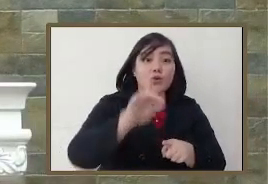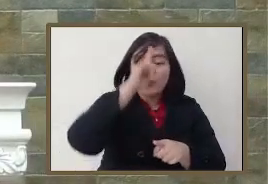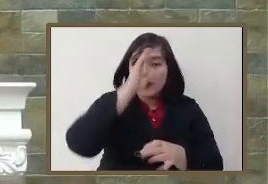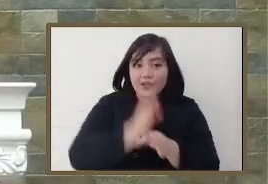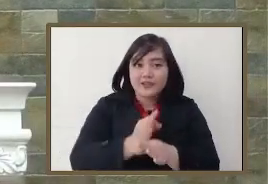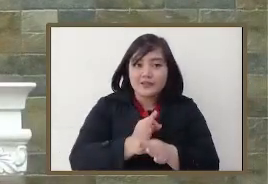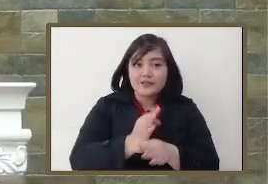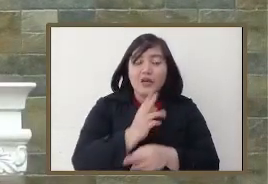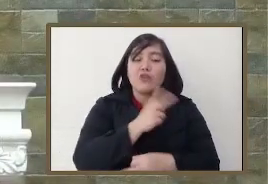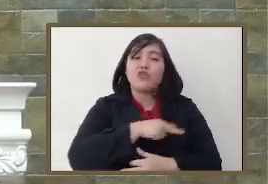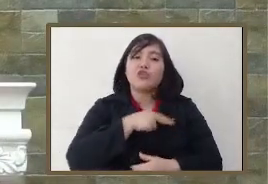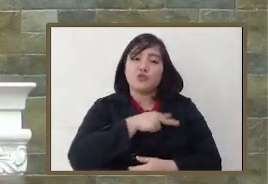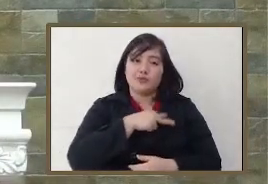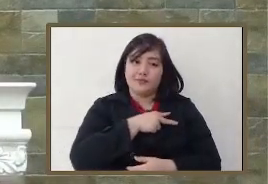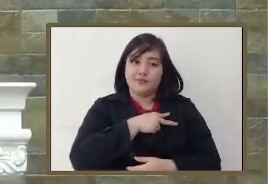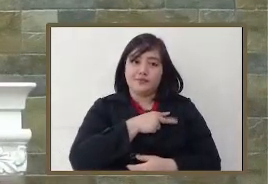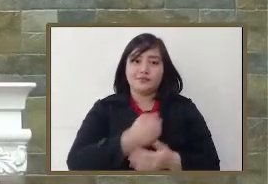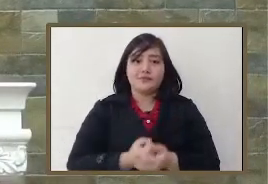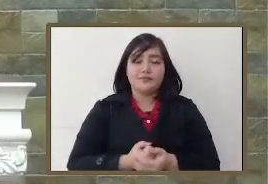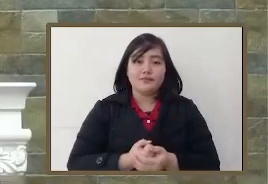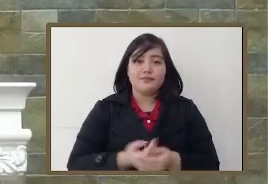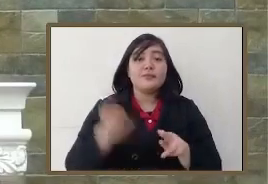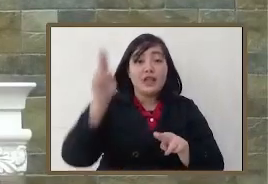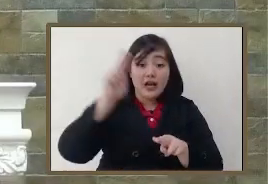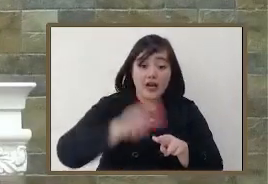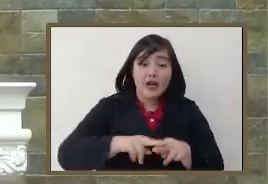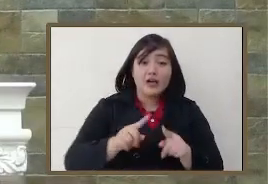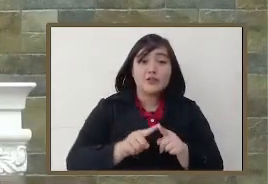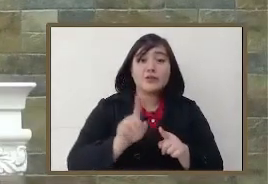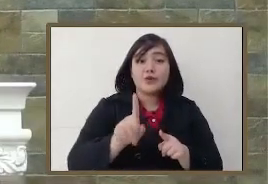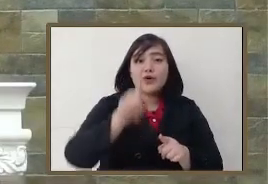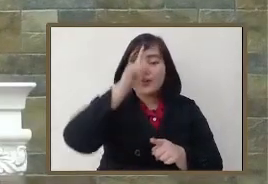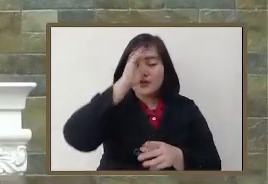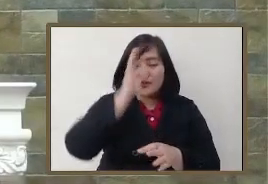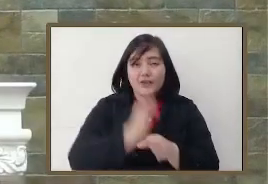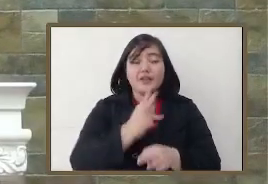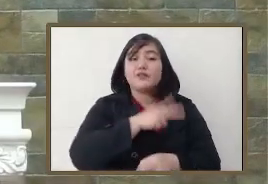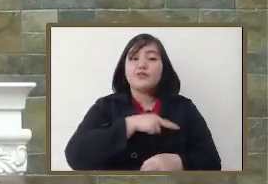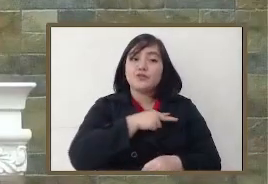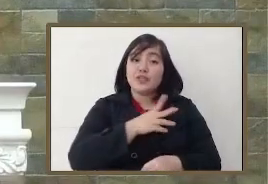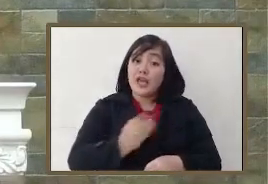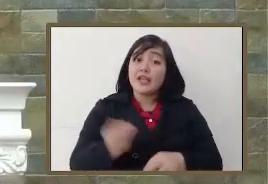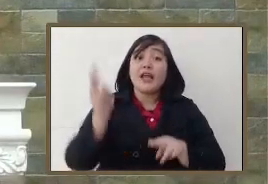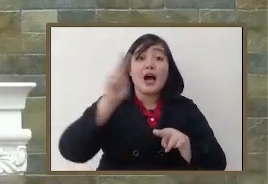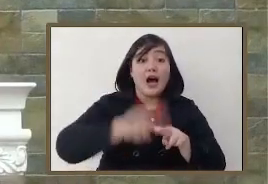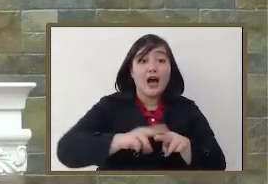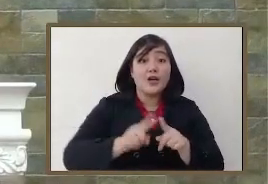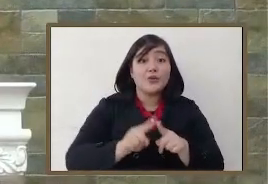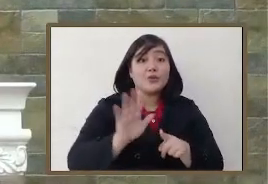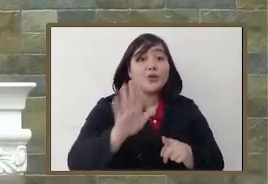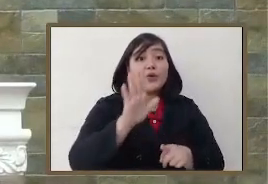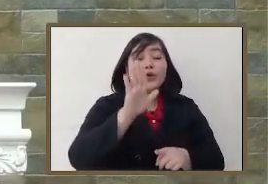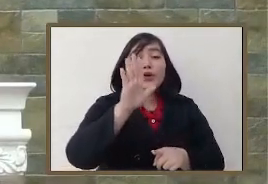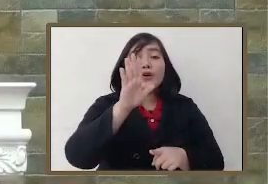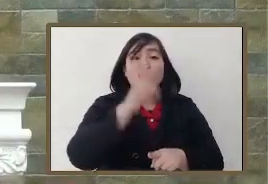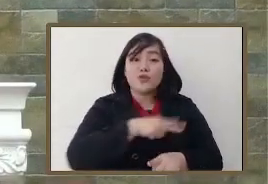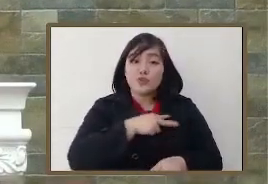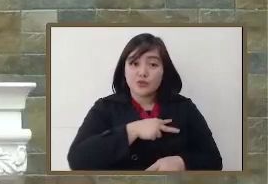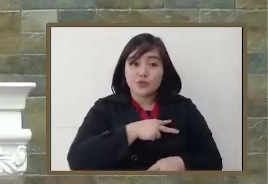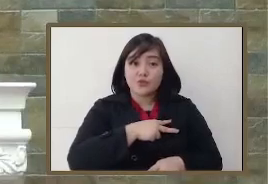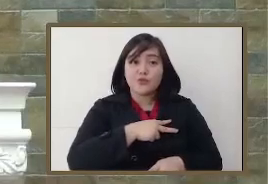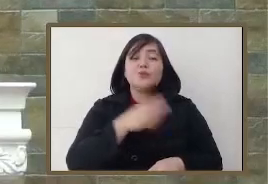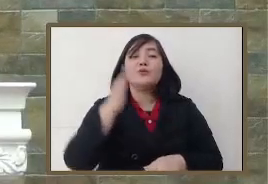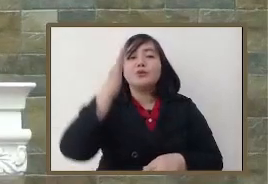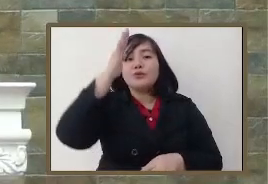Virtue. Add to your faith virtue. And add to your virtue knowledge.